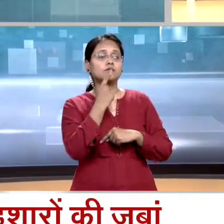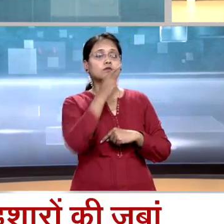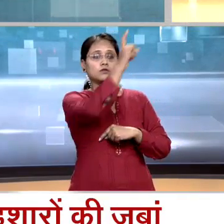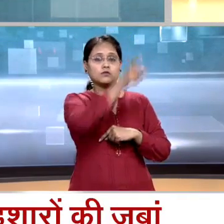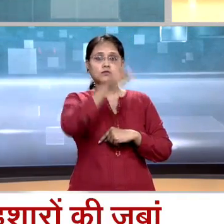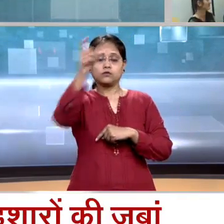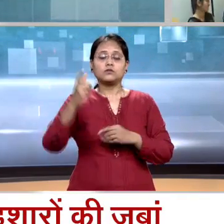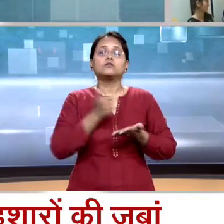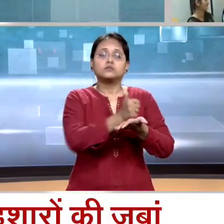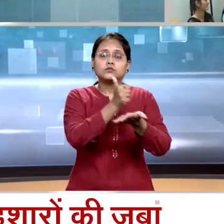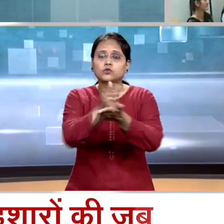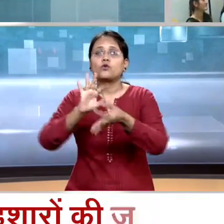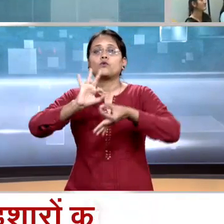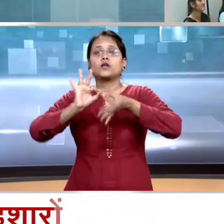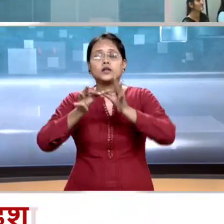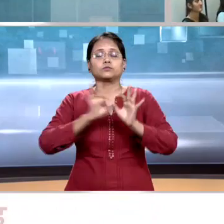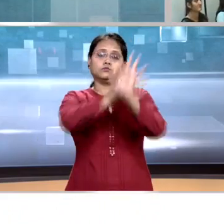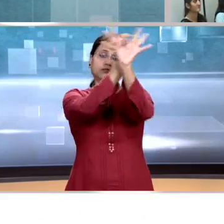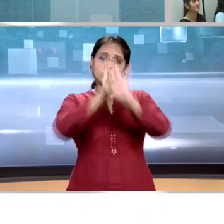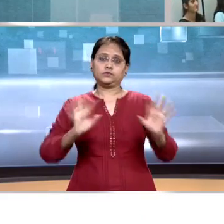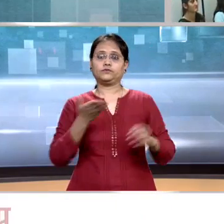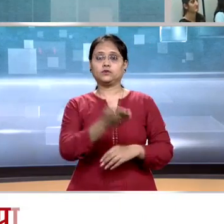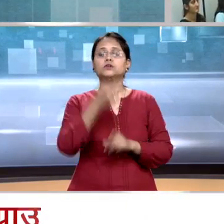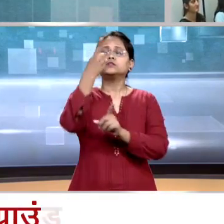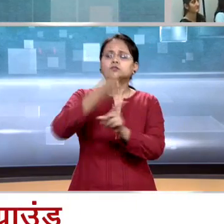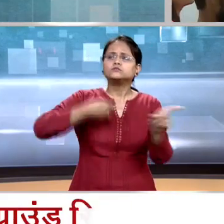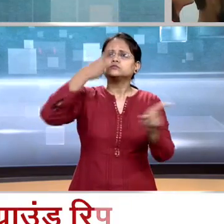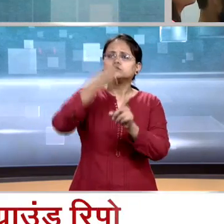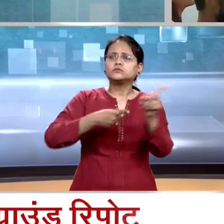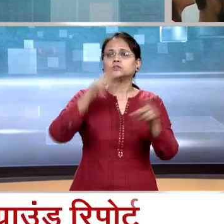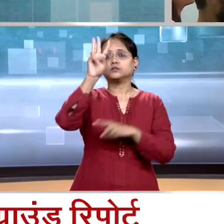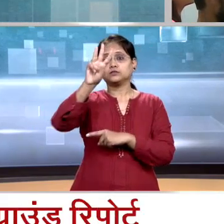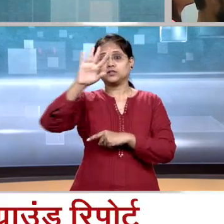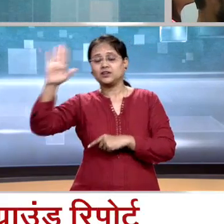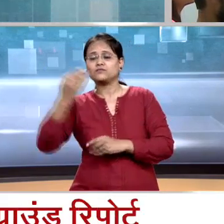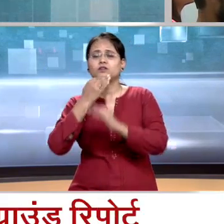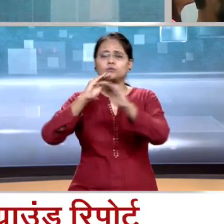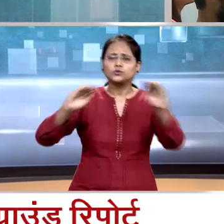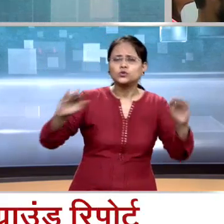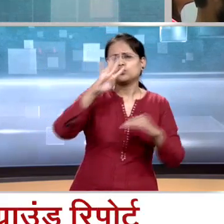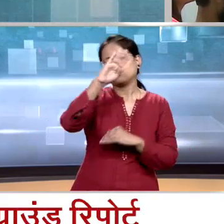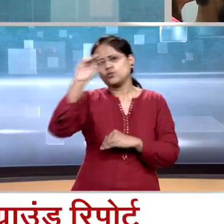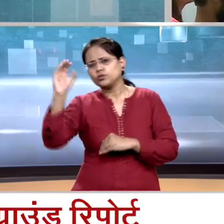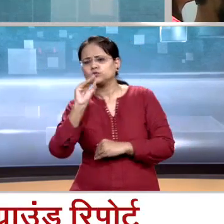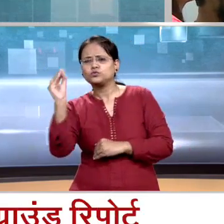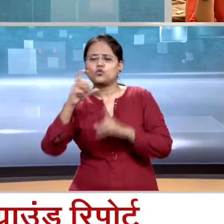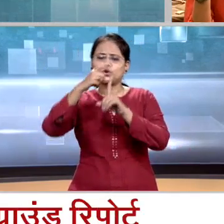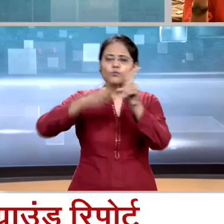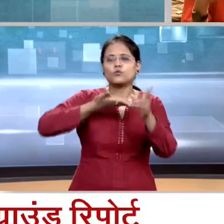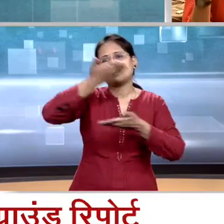की सहायता के लिए इंटरप्रेटर तैयार करना है। हर साल यहाँ 35 से 40 लोगों को डिप्लोमा दिया जाता है।